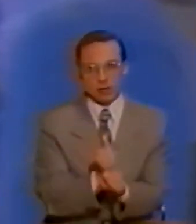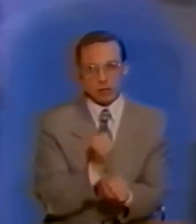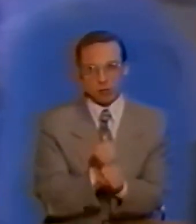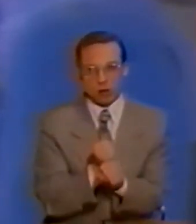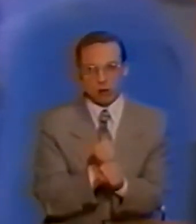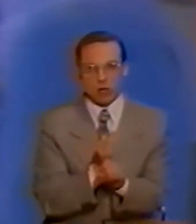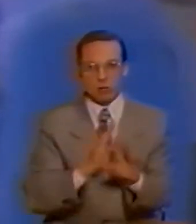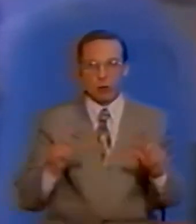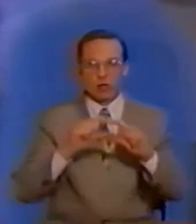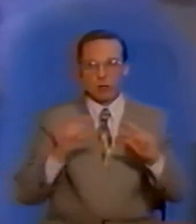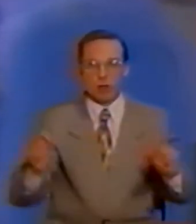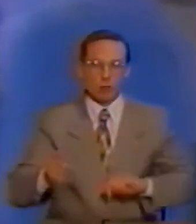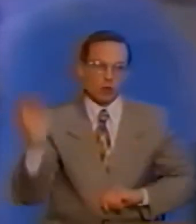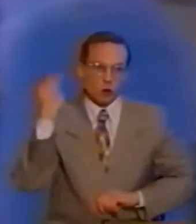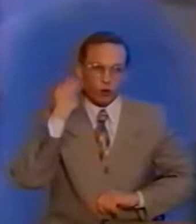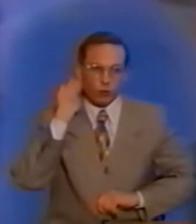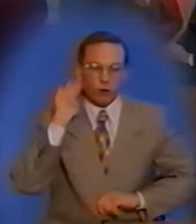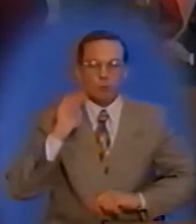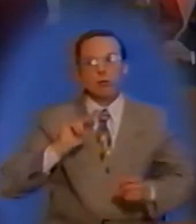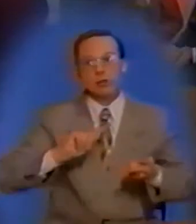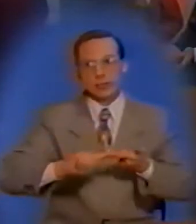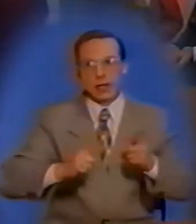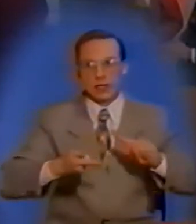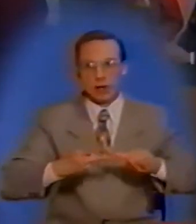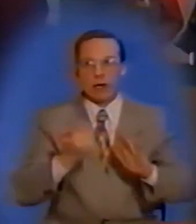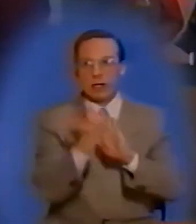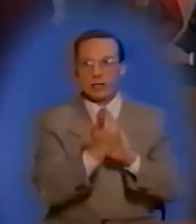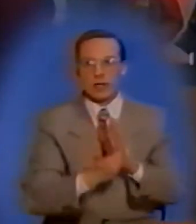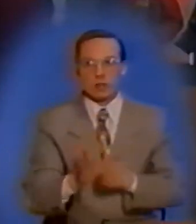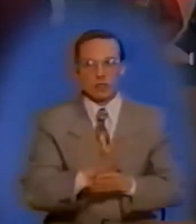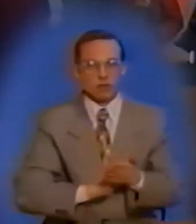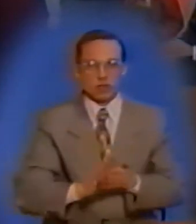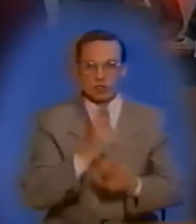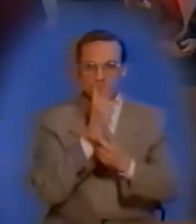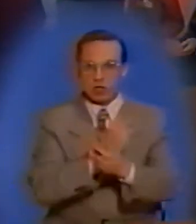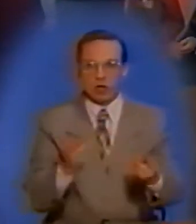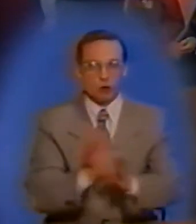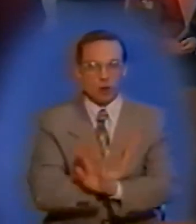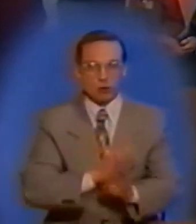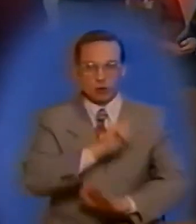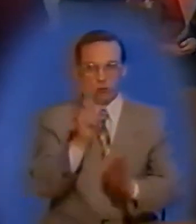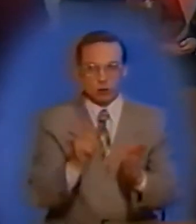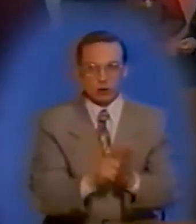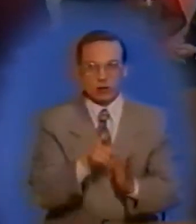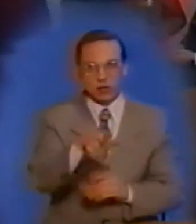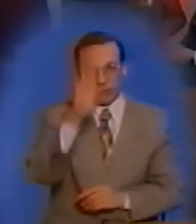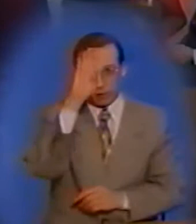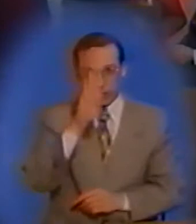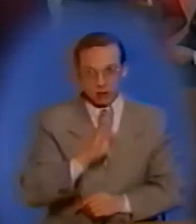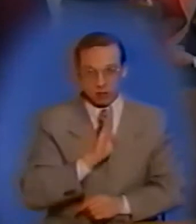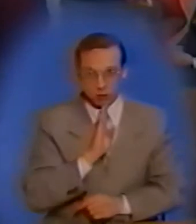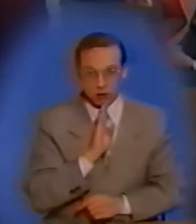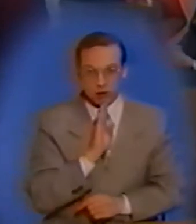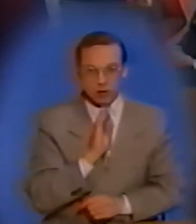ar kokio tai tarnybinio priklausomumo santykiai. Įstatymas visiškai nenumato, kad būtinai ten vyras ar